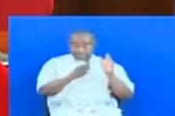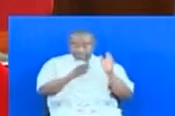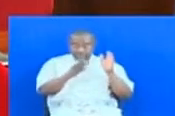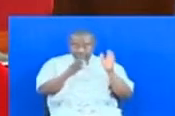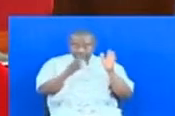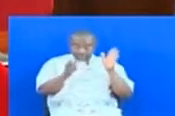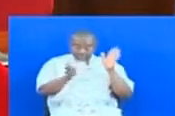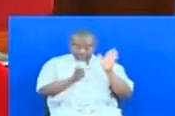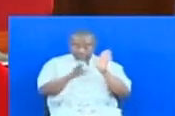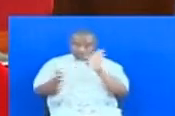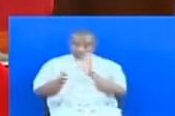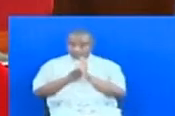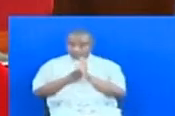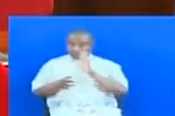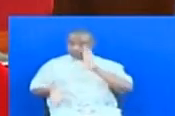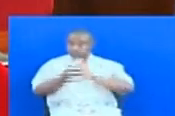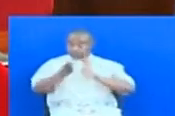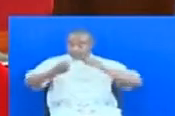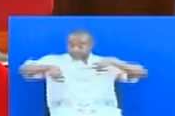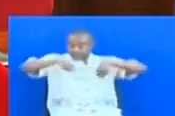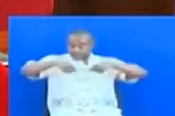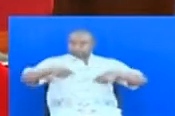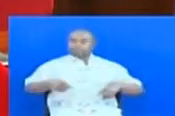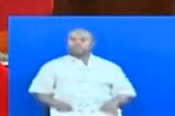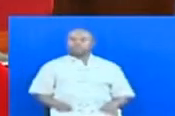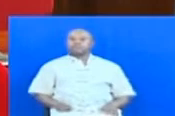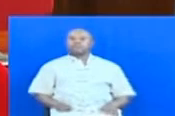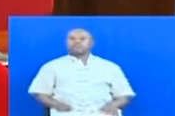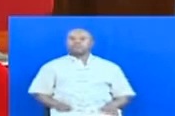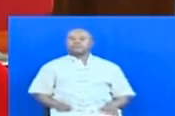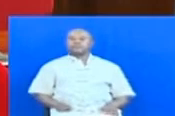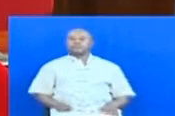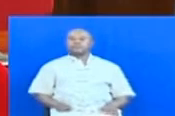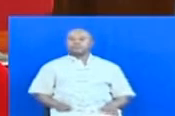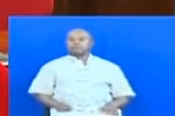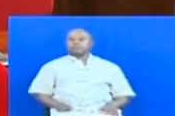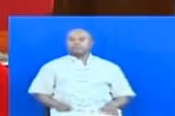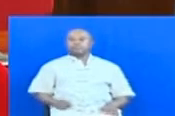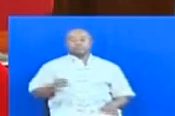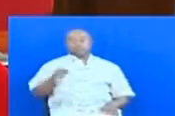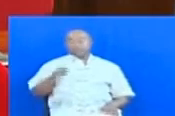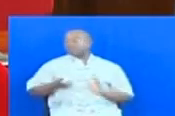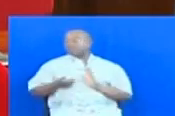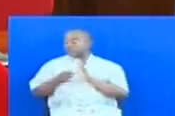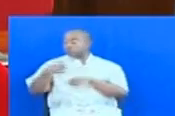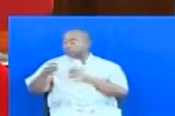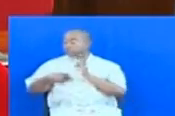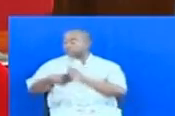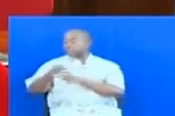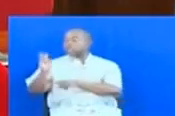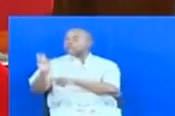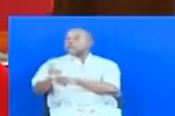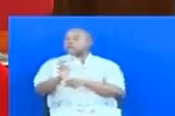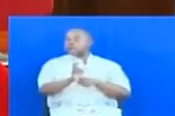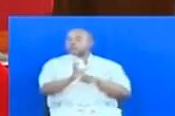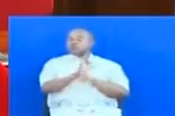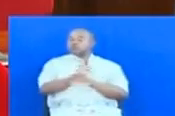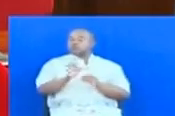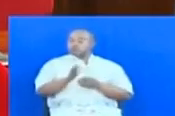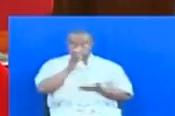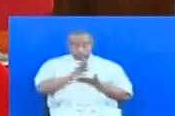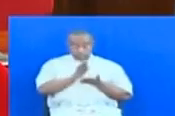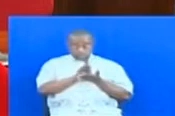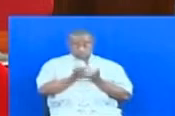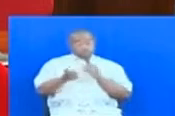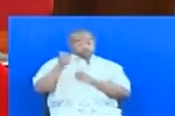ambayo tumeianzisha. Kwenye hoja ya pili kwamba miradi haisimamiwi vizuri, ni kweli kulikuwa na mapungufu huko